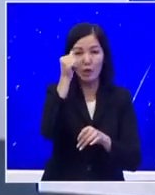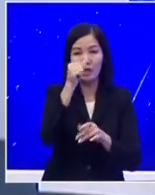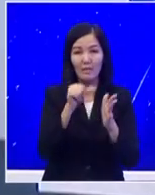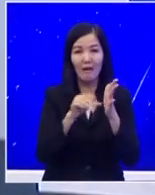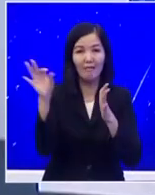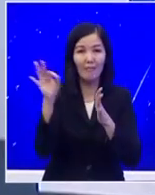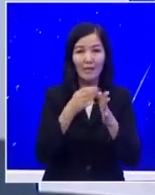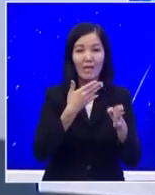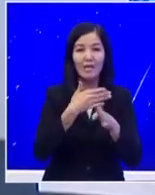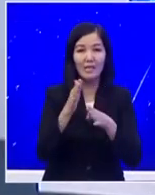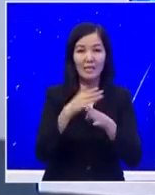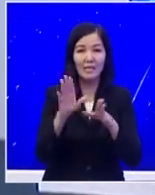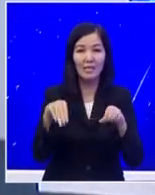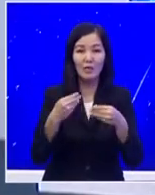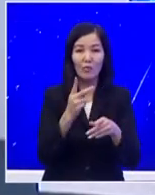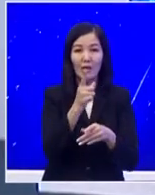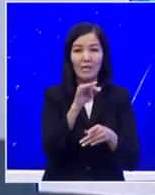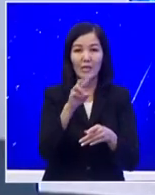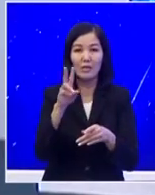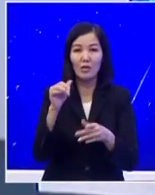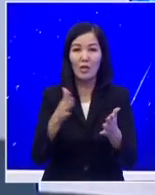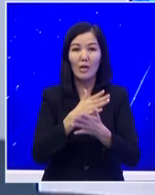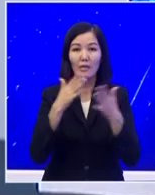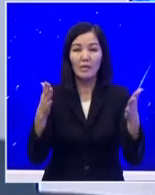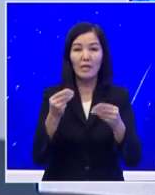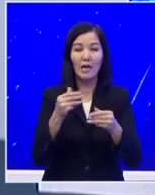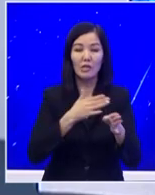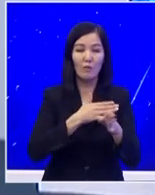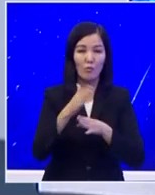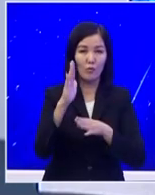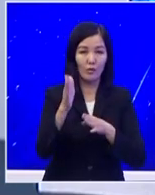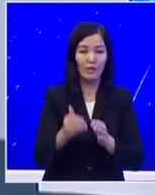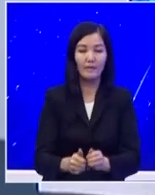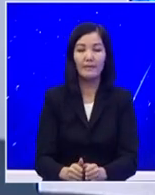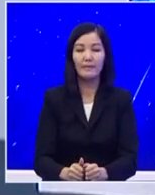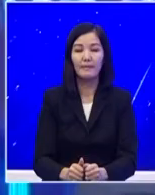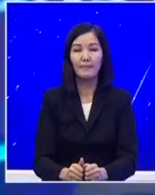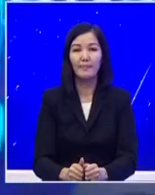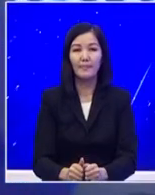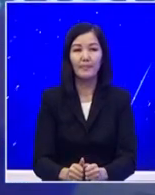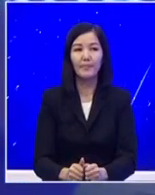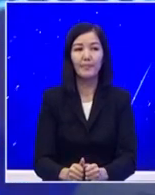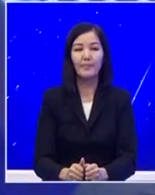жылдық 6% жеңілдетілген несиелерді кеңейтуге 1 триллион теңге қарастырылған.